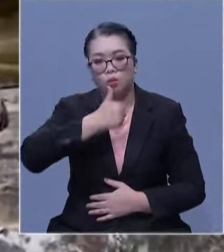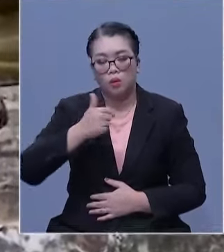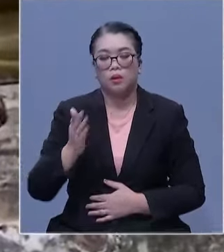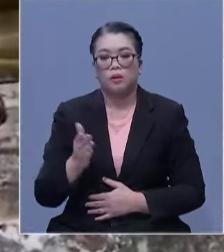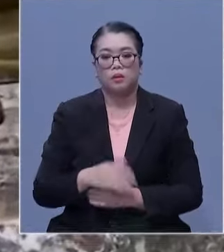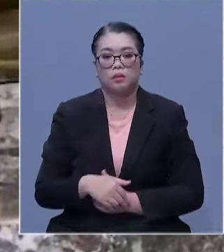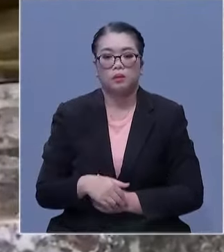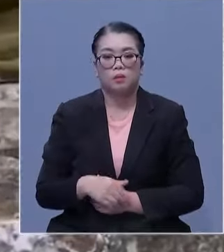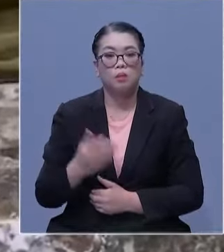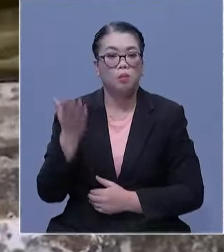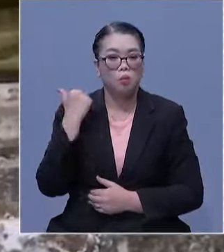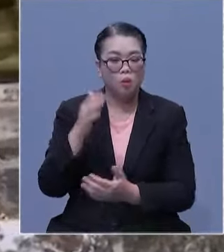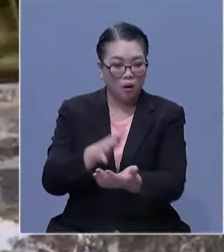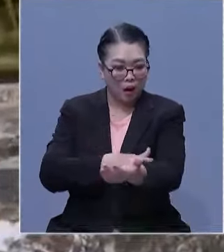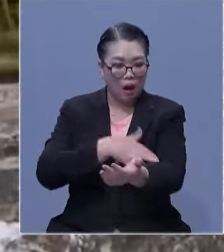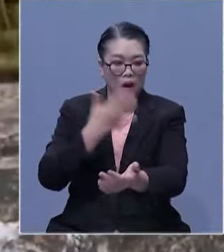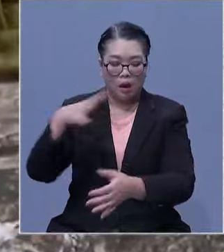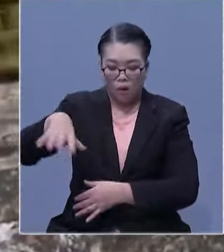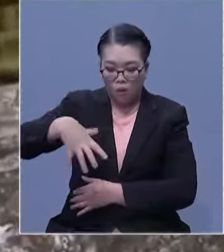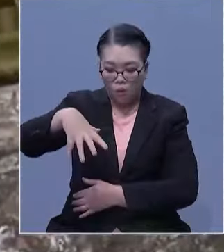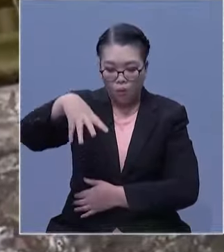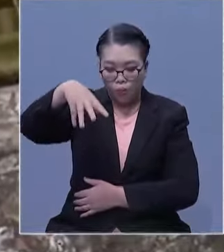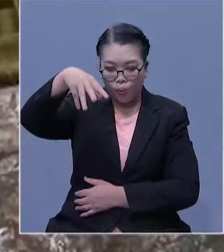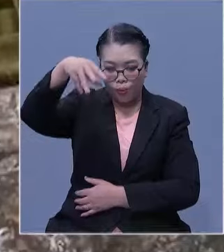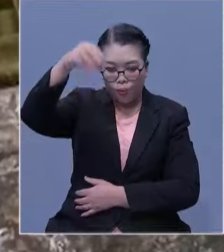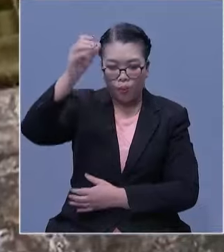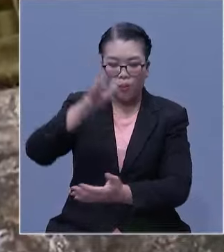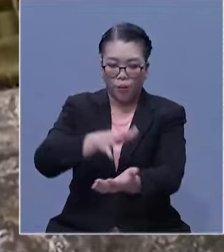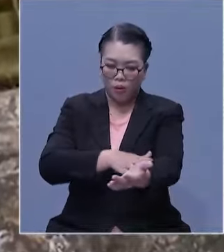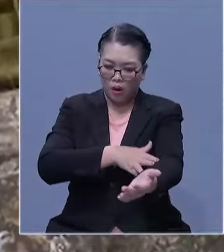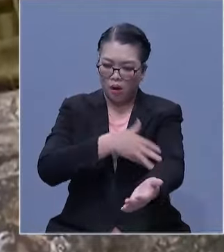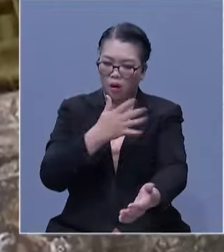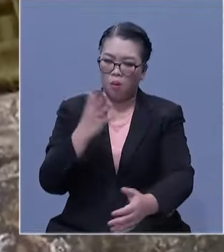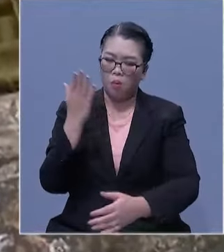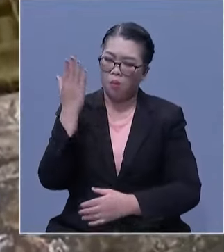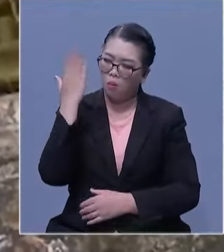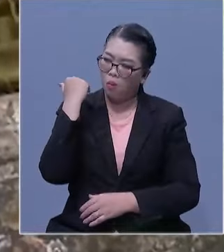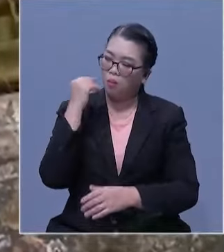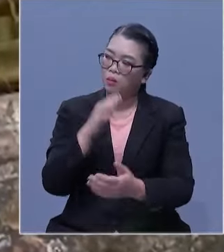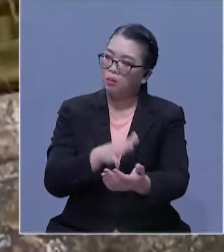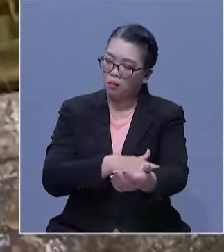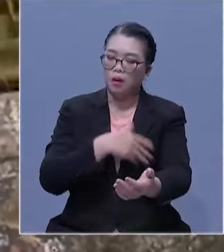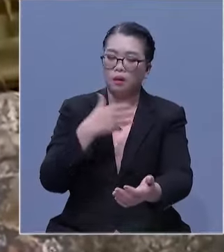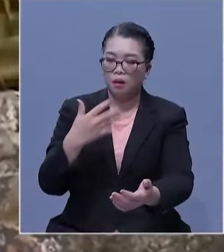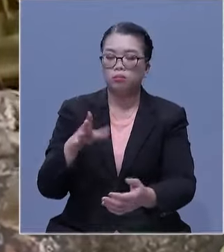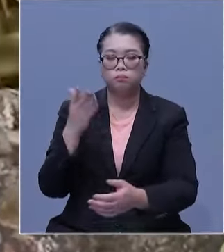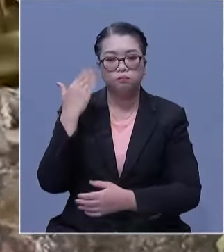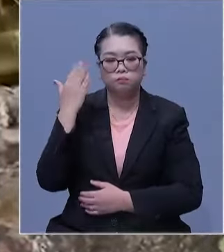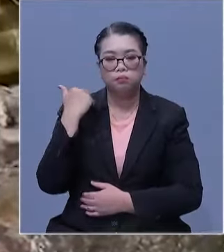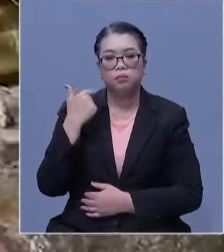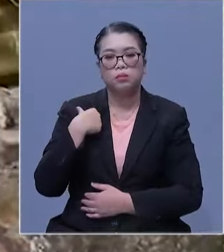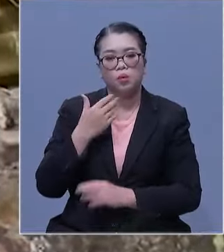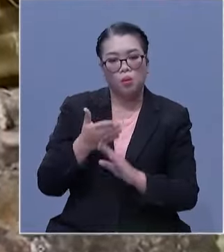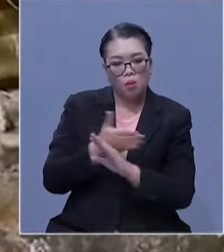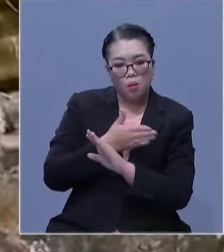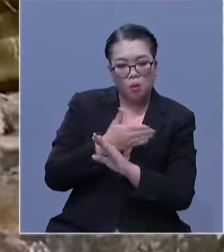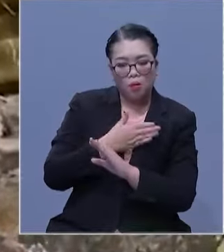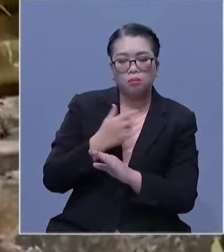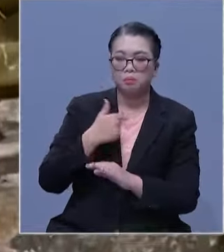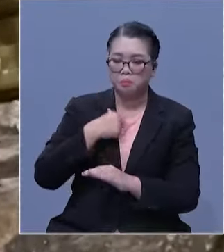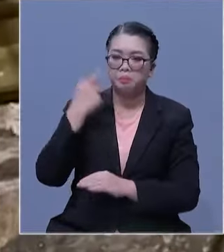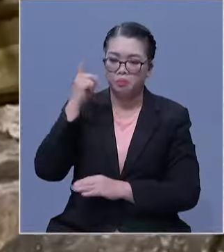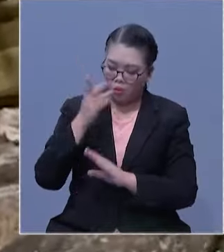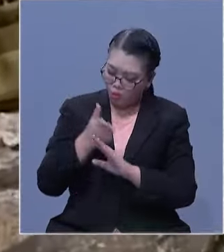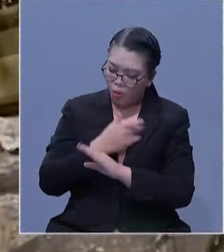ไดมีแล้ก็มาแจรงเลยโหข้าบกวานานมากเลยนะใต้ก่ลมาอยู่อกเ